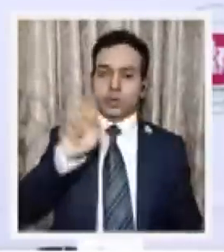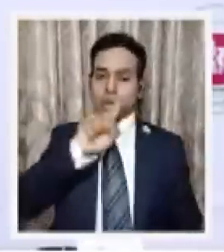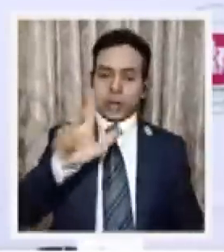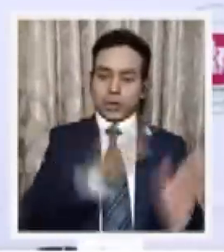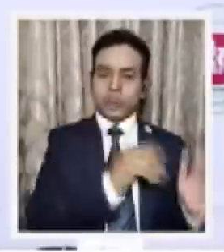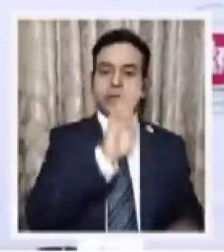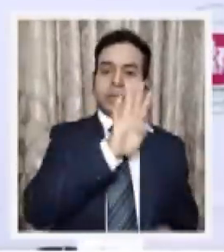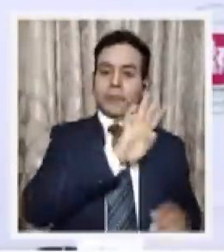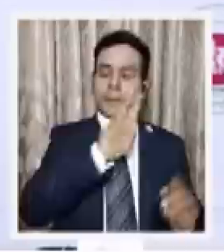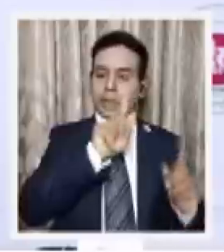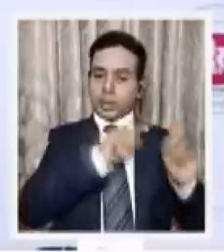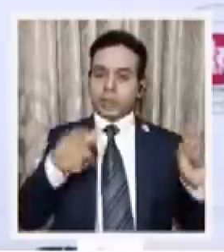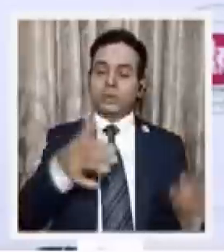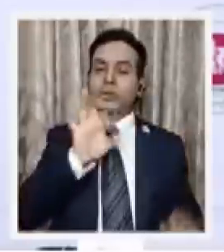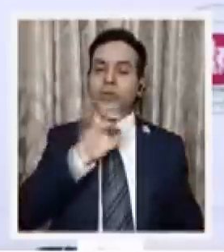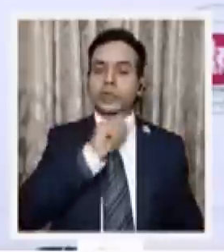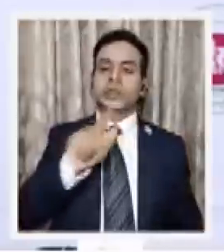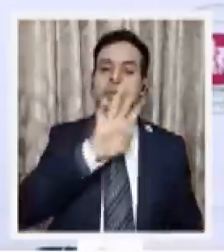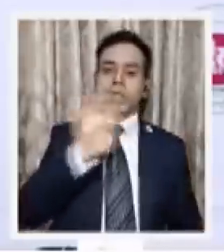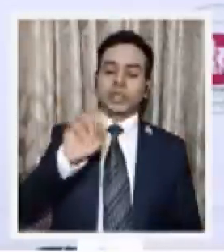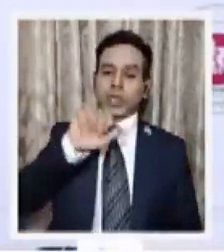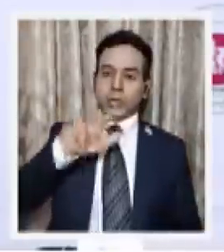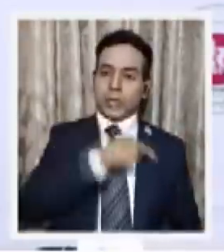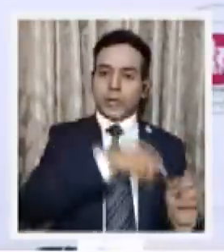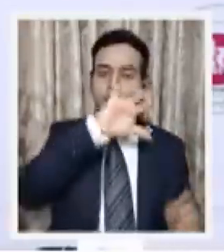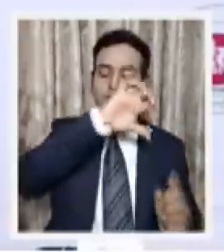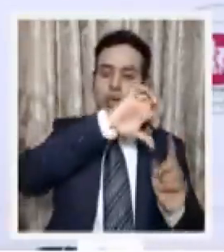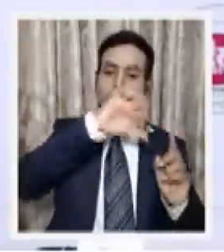51 থেকে 60 বছরের 971 জন এবং 60-এর অধিক বয়সের